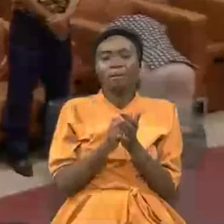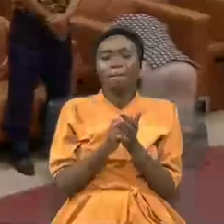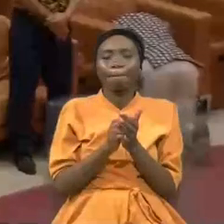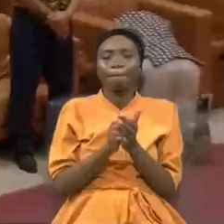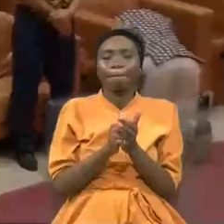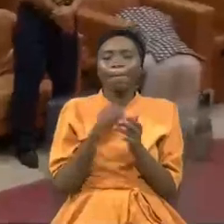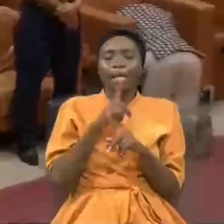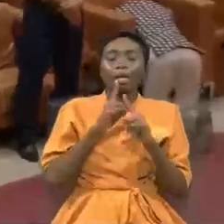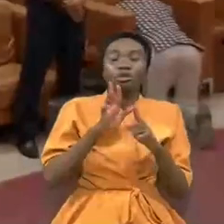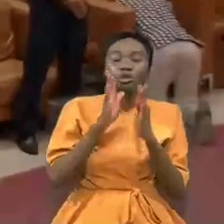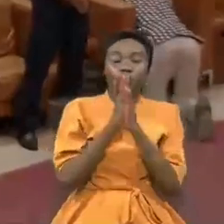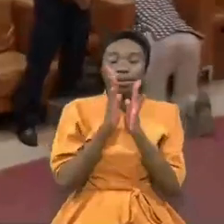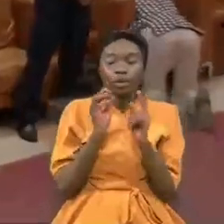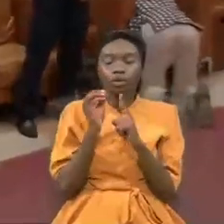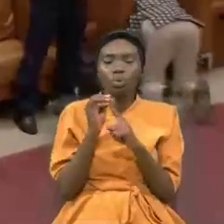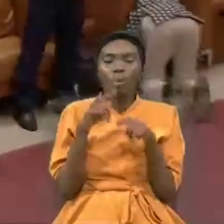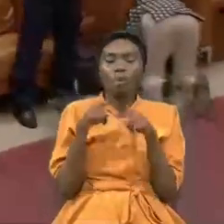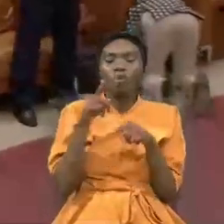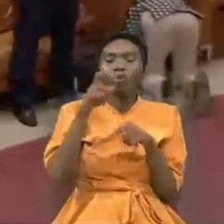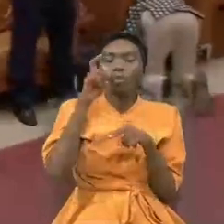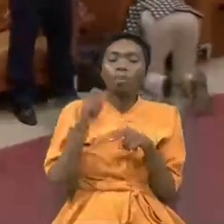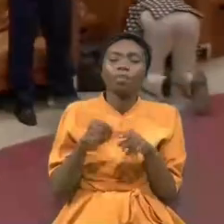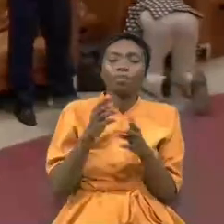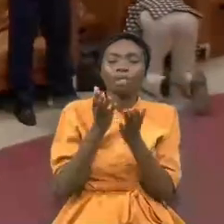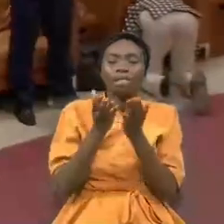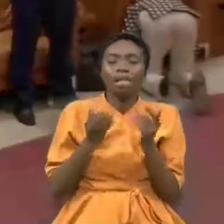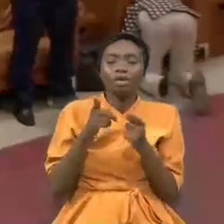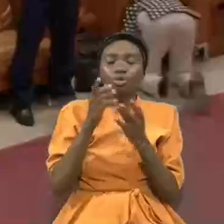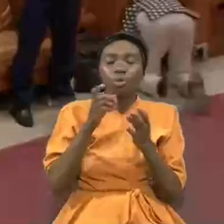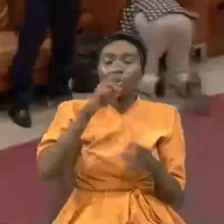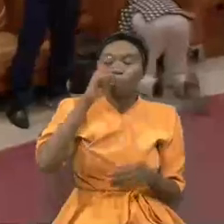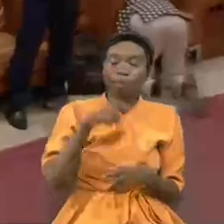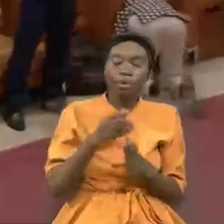cela, il va vous exaucer aussi. Mais vous devez désirer,